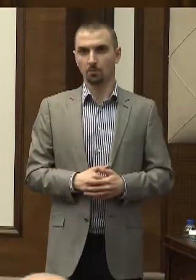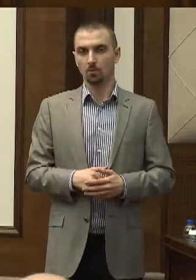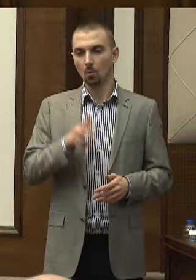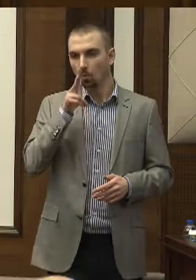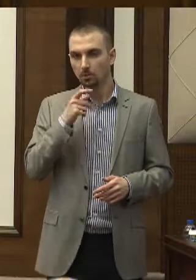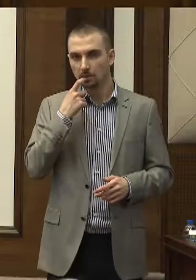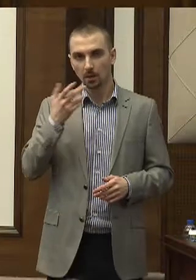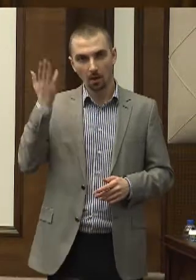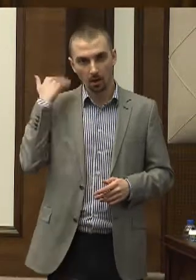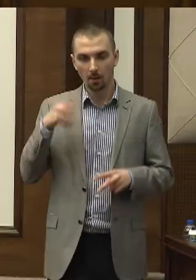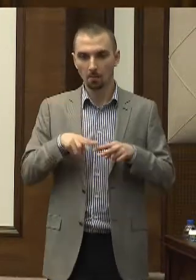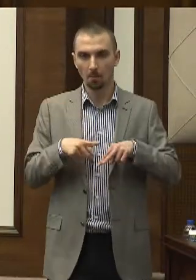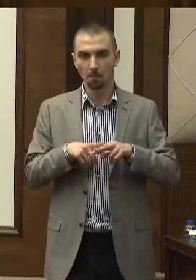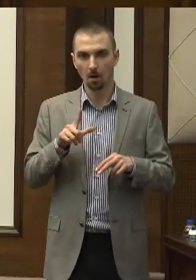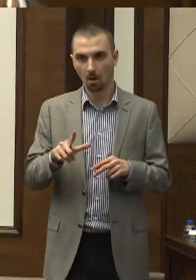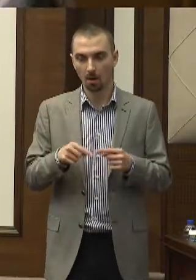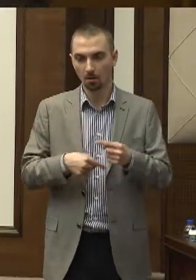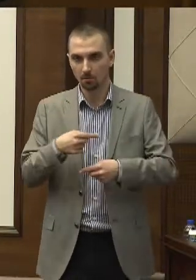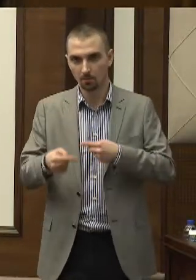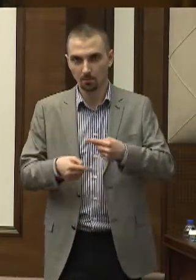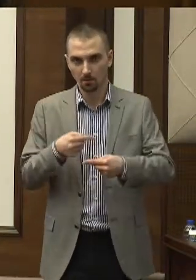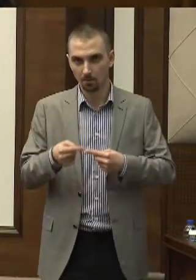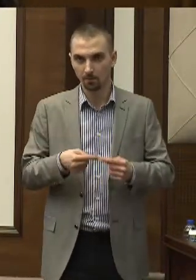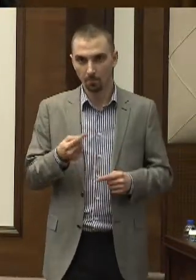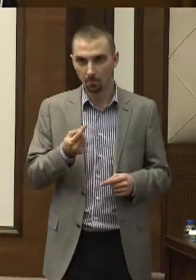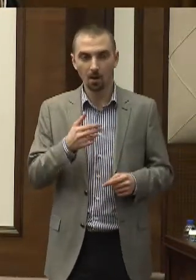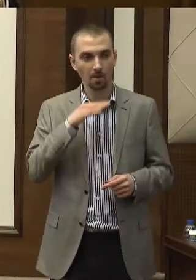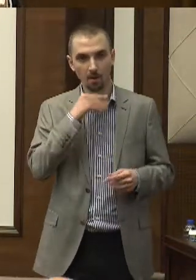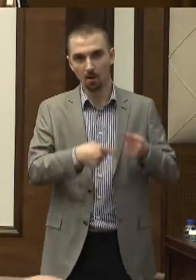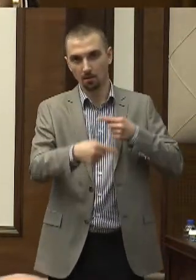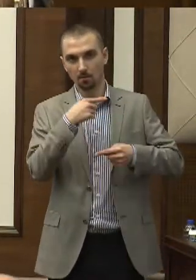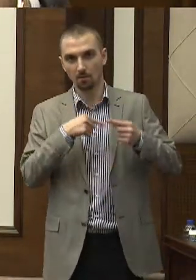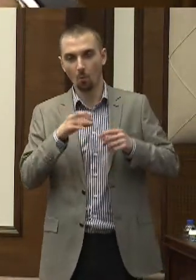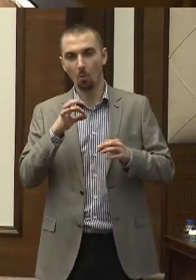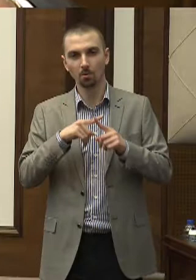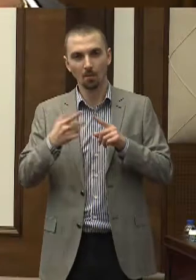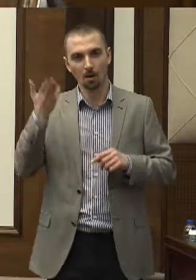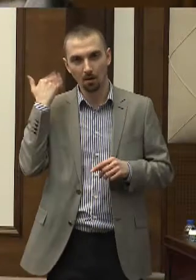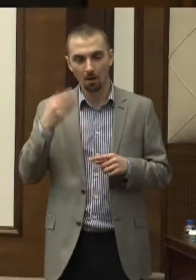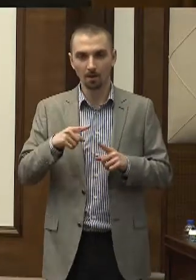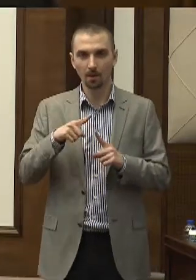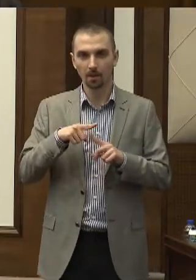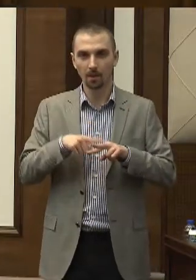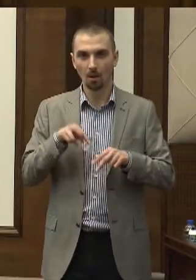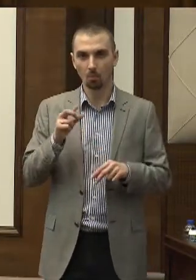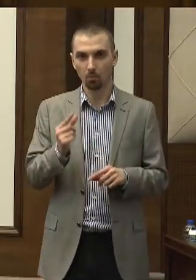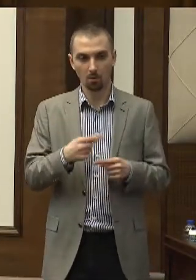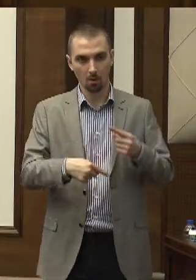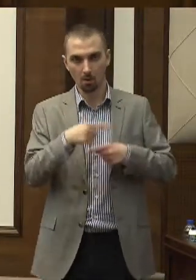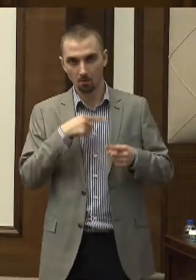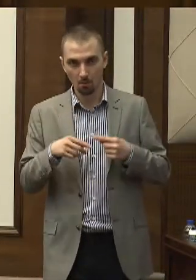sene önceki malını değerlendiremiyoruz. 300 sene önceki dedesinden kalma, Osmanlı'dan beri gelen